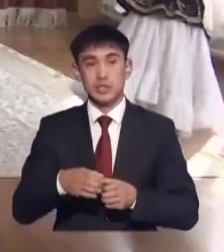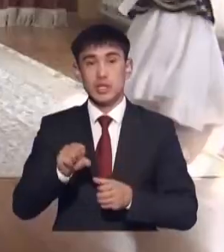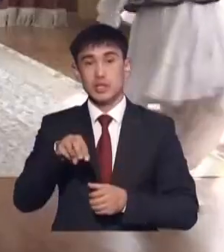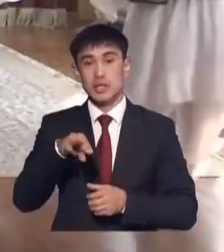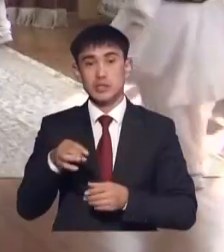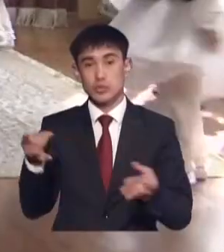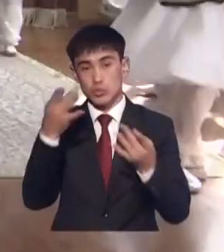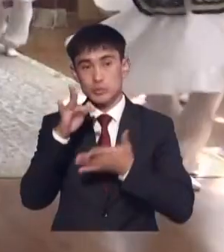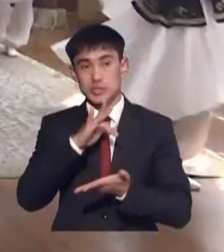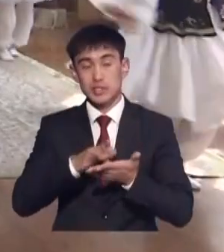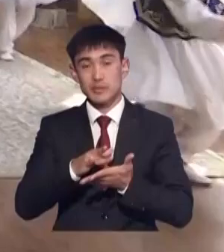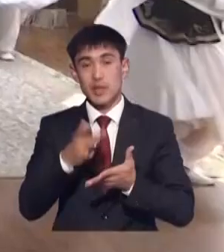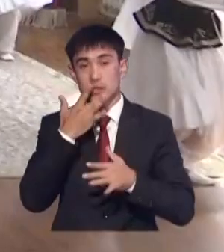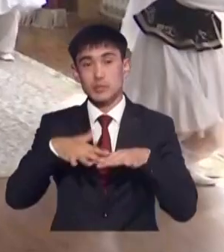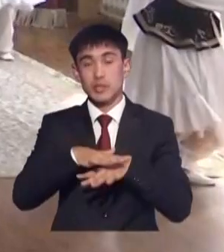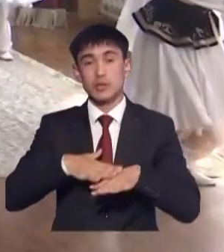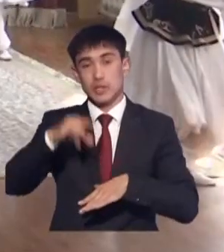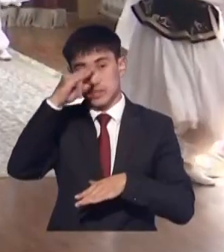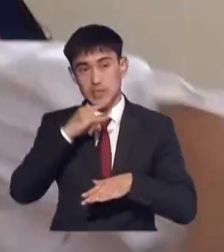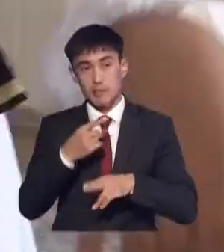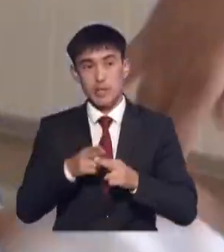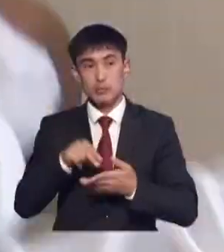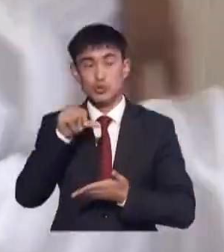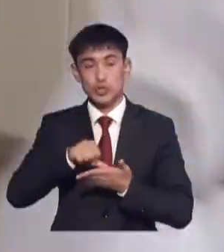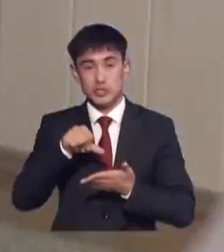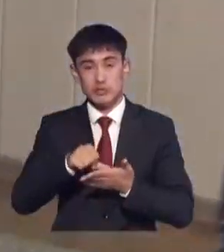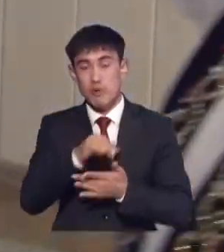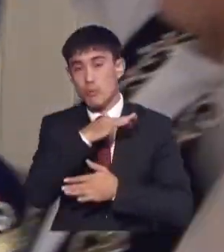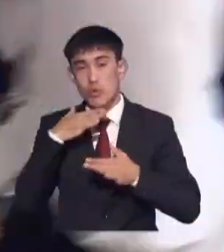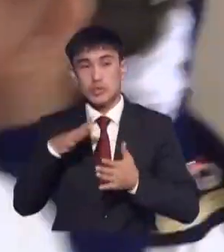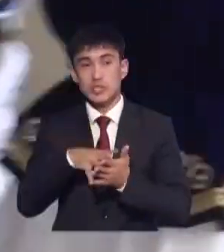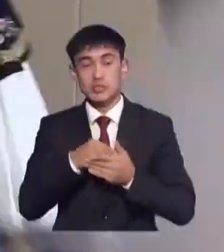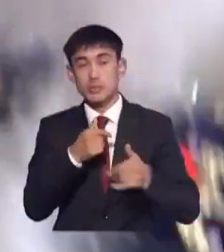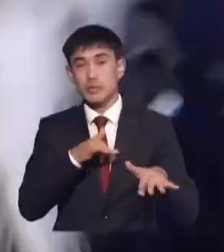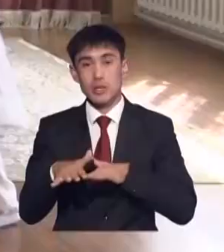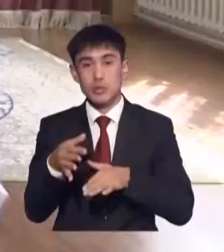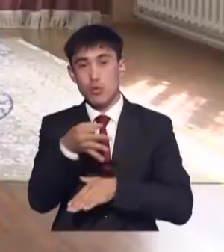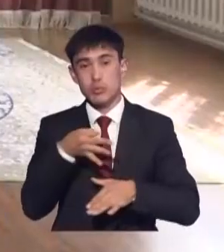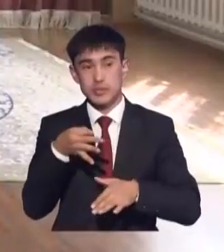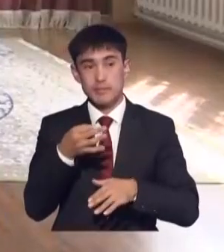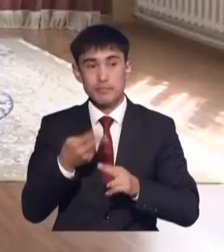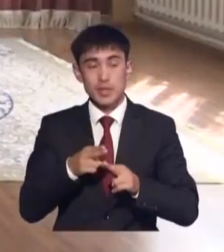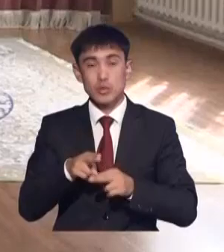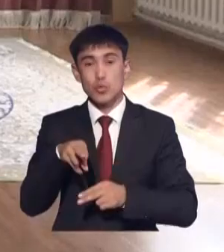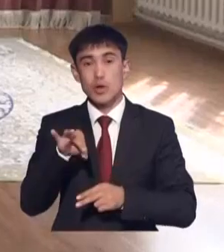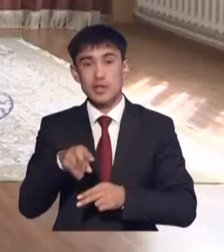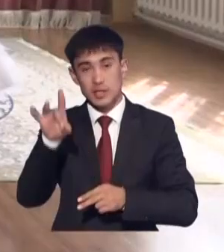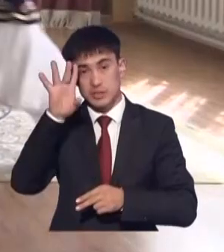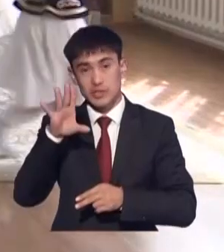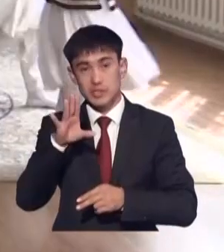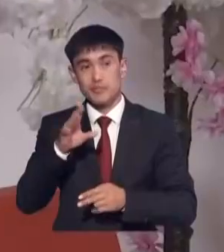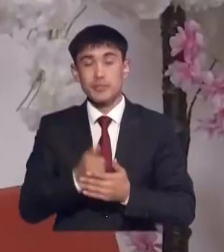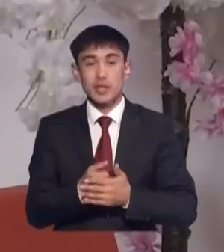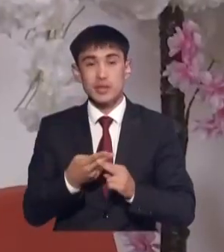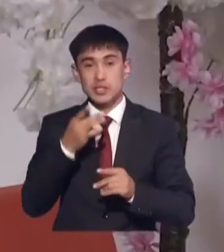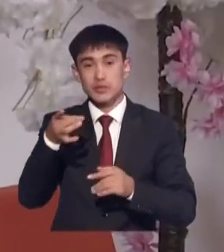культурным центром и в целом с Ассамблеей народа Казахстана, потому принимает участие во многих значимых мероприятиях области. Впрочем, «Тугантель» известен далеко за